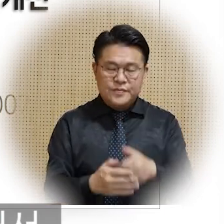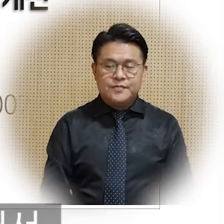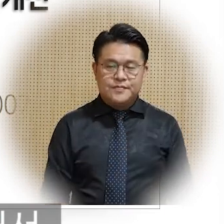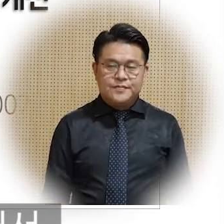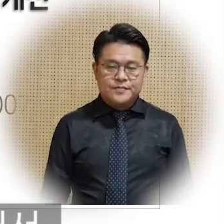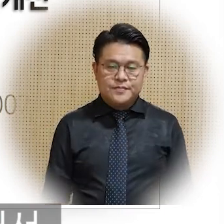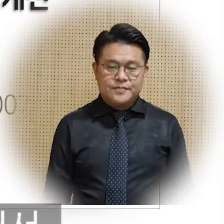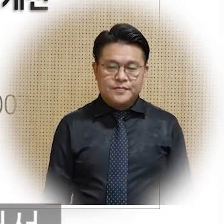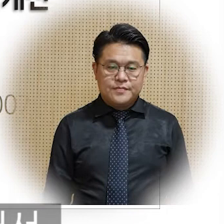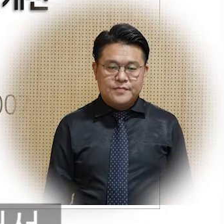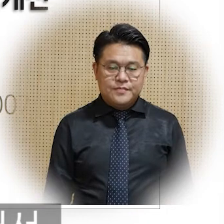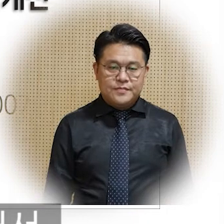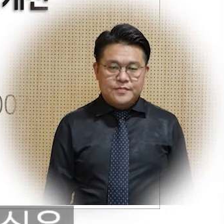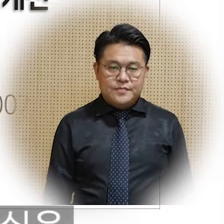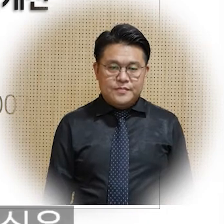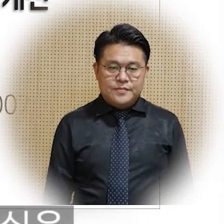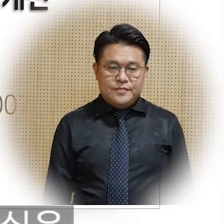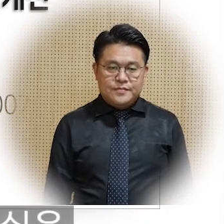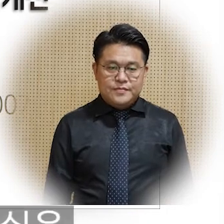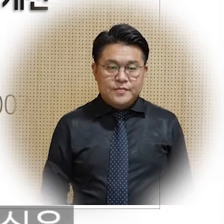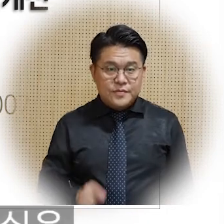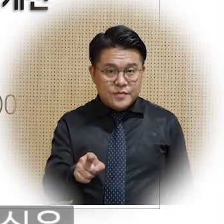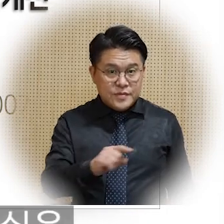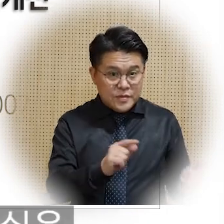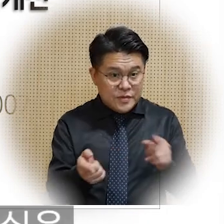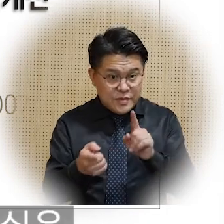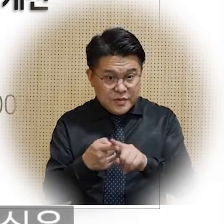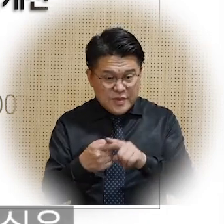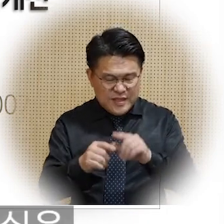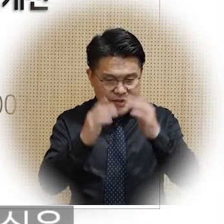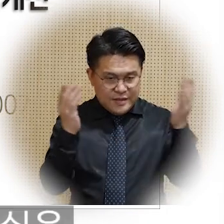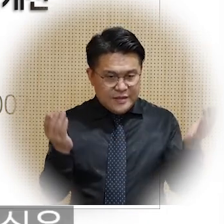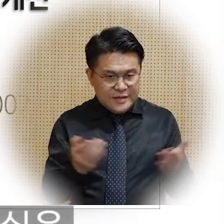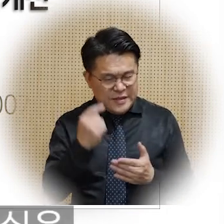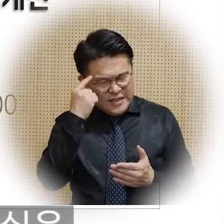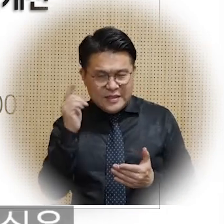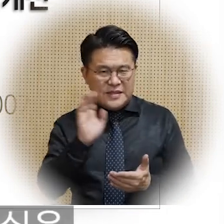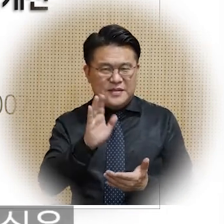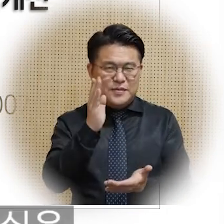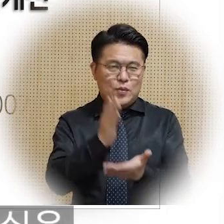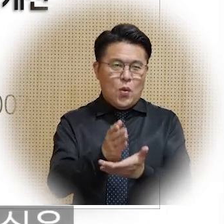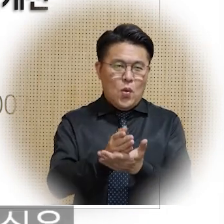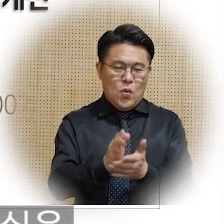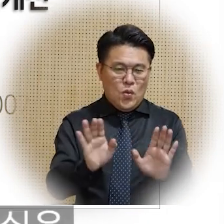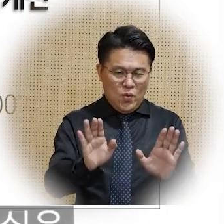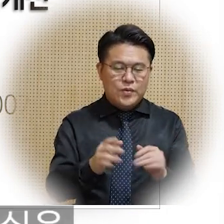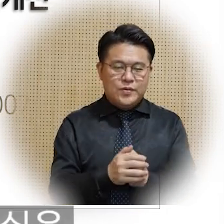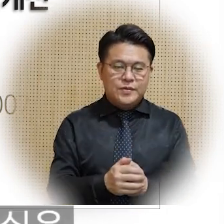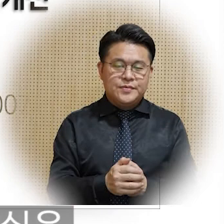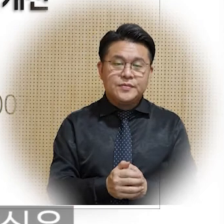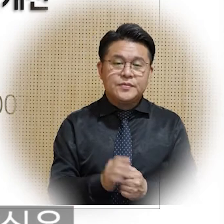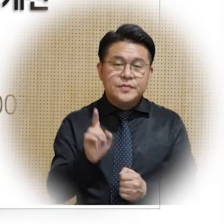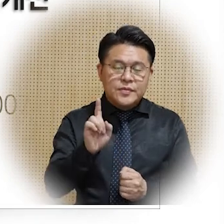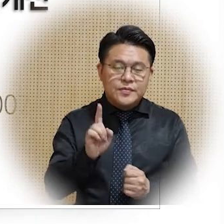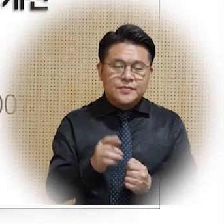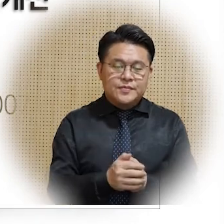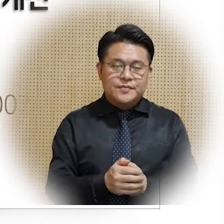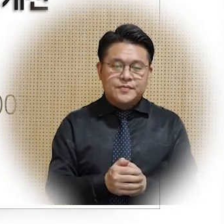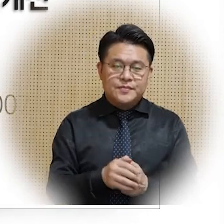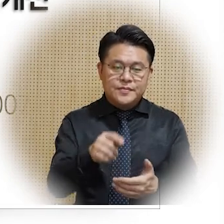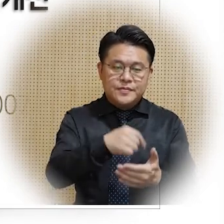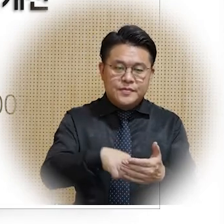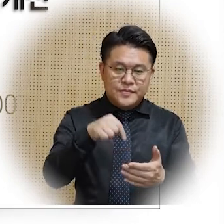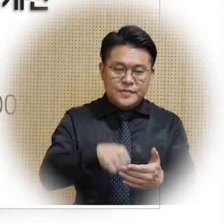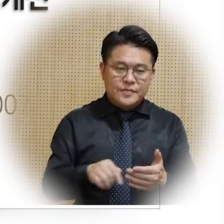이제 학술적으로 나와 있습니다. 그래서 이런 부분들을 전체적으로 뭐 생각하실 필요는 없고요. 사실은 이